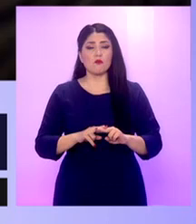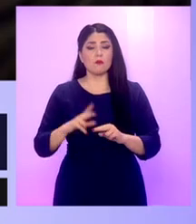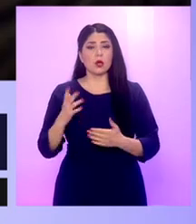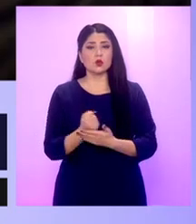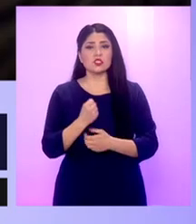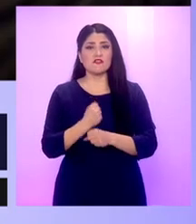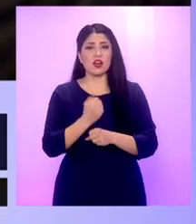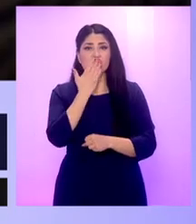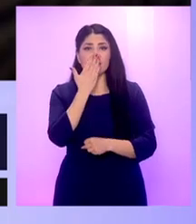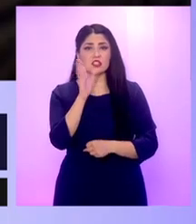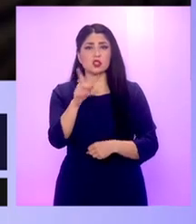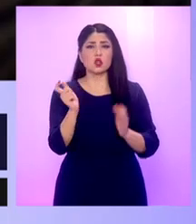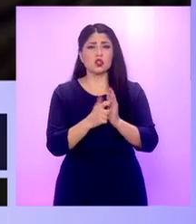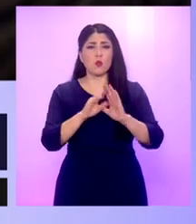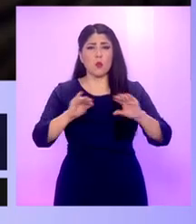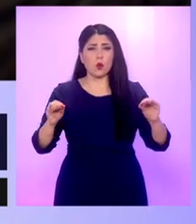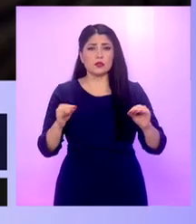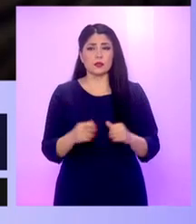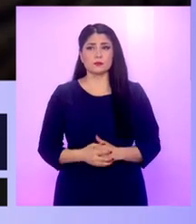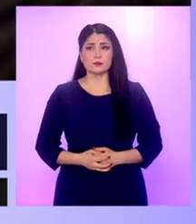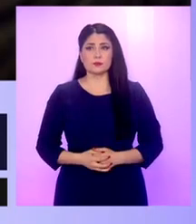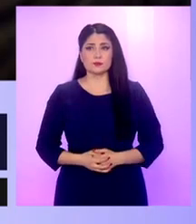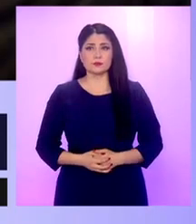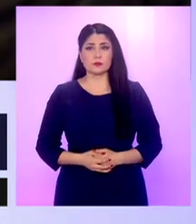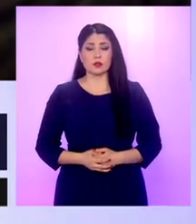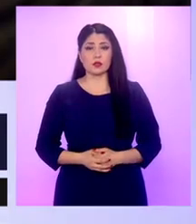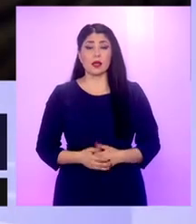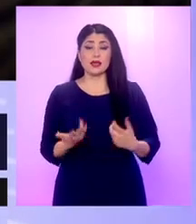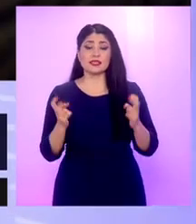acestor solicitări uriașe la care sistemul